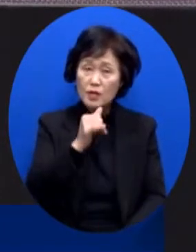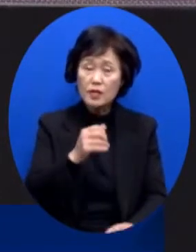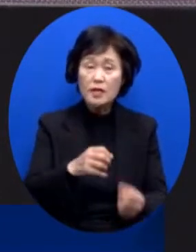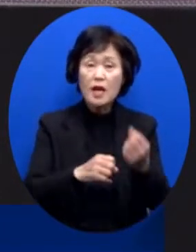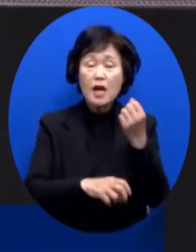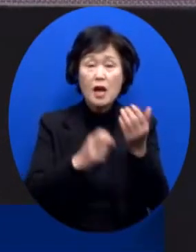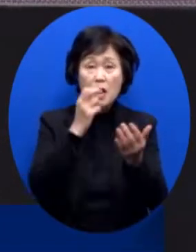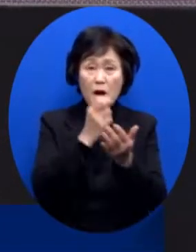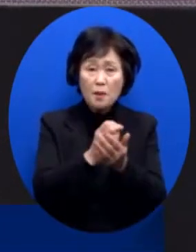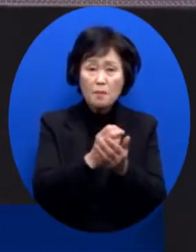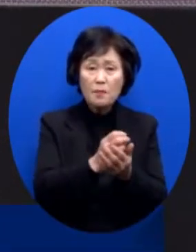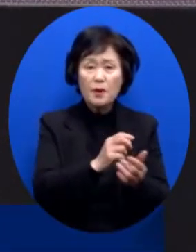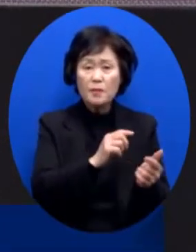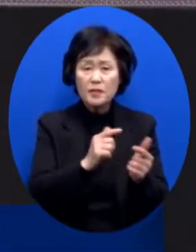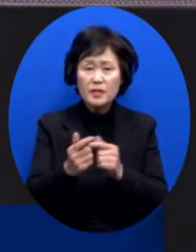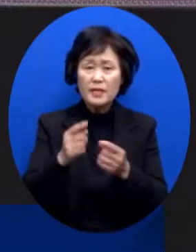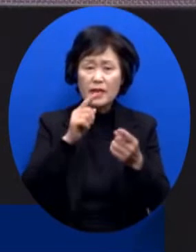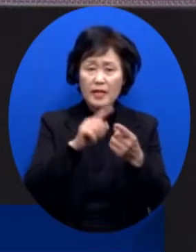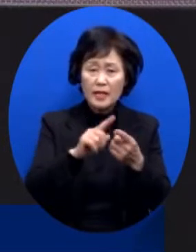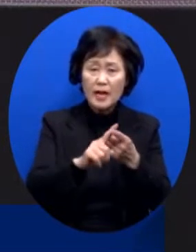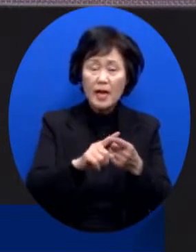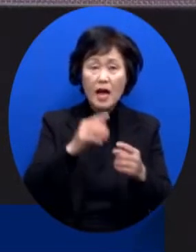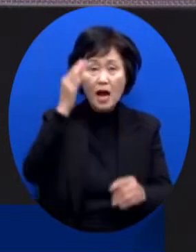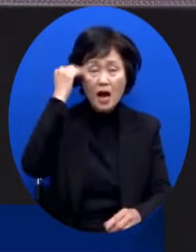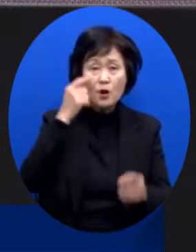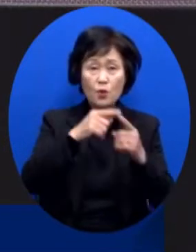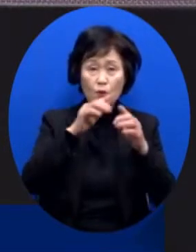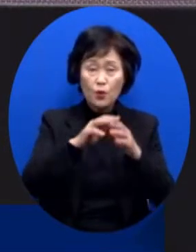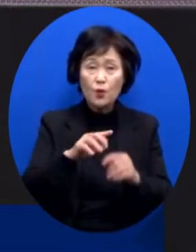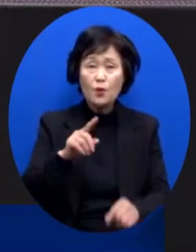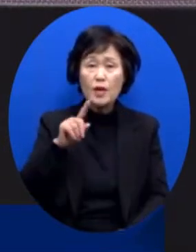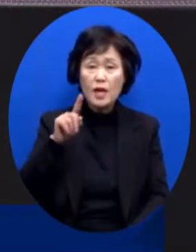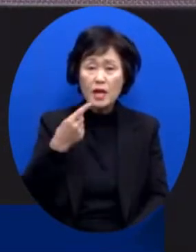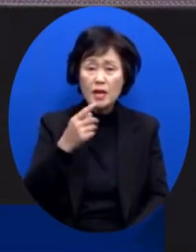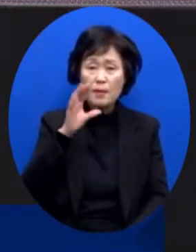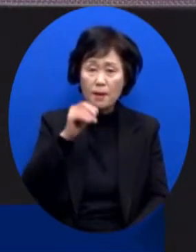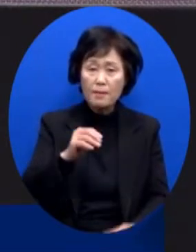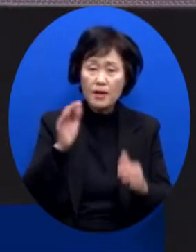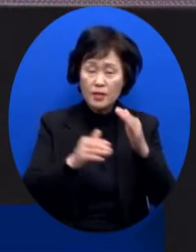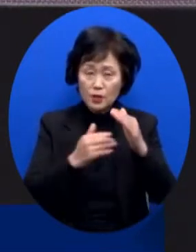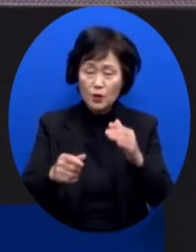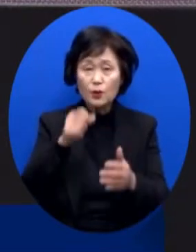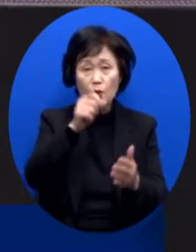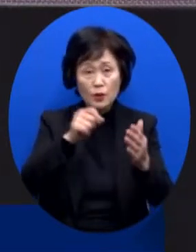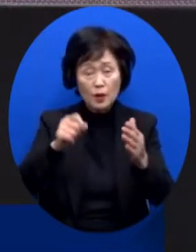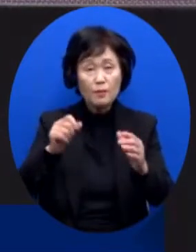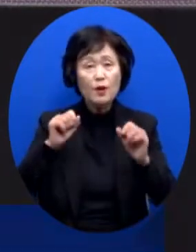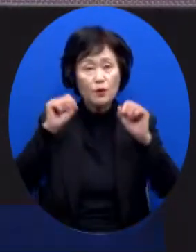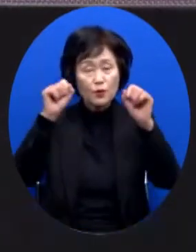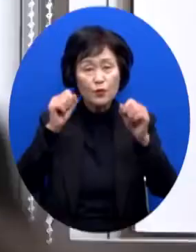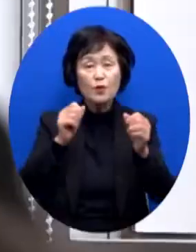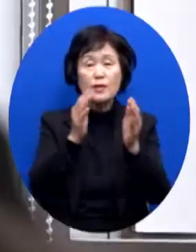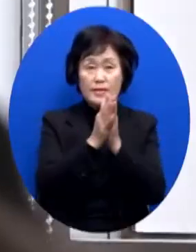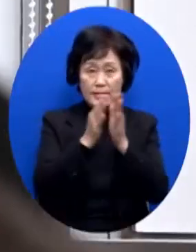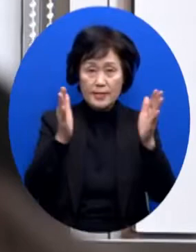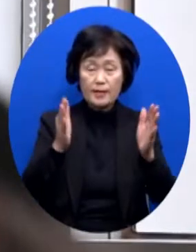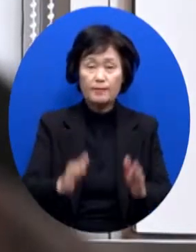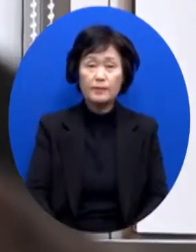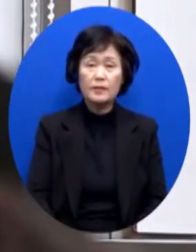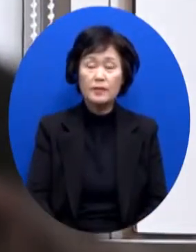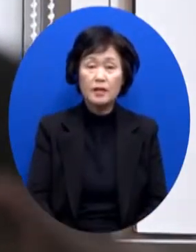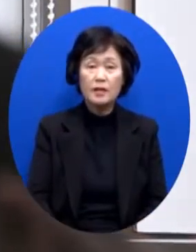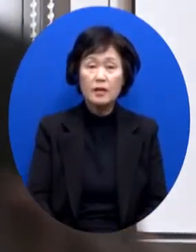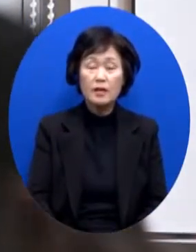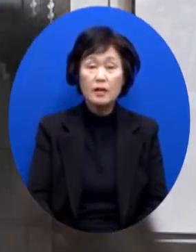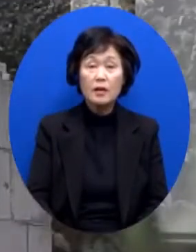호응과 함께 한국교회의 일어난 성도 서명운동을 전개할 것임을 바꿉니다 5 이 독 싹